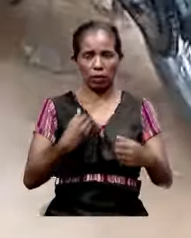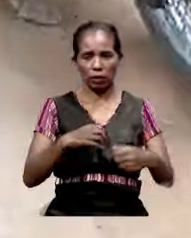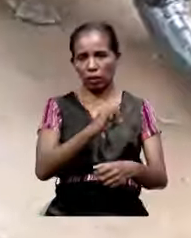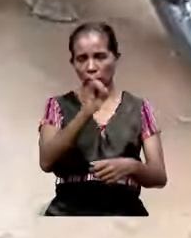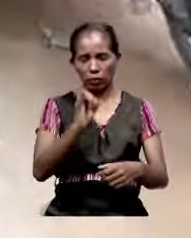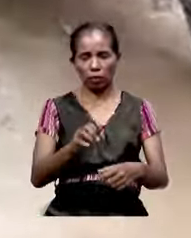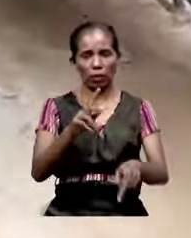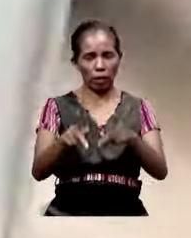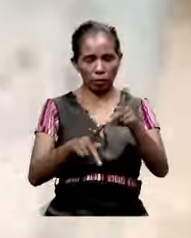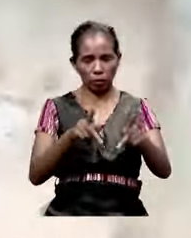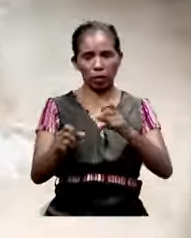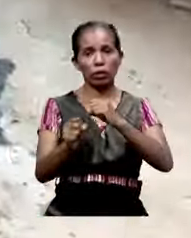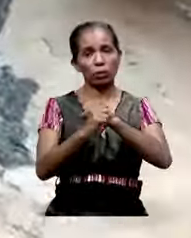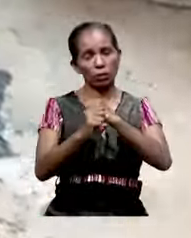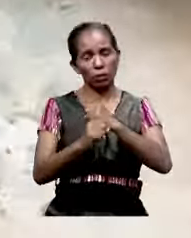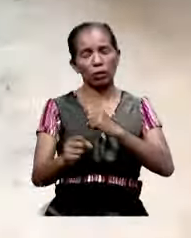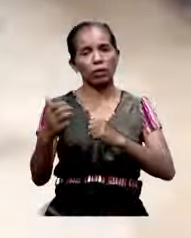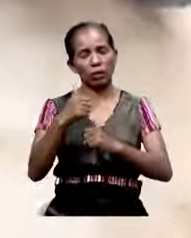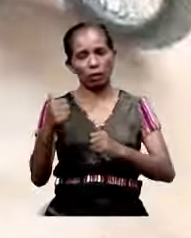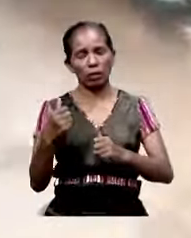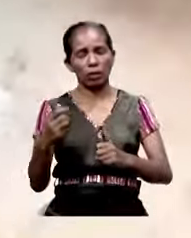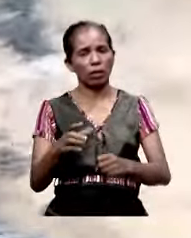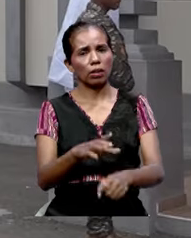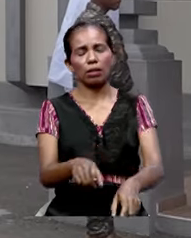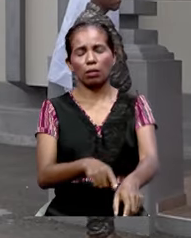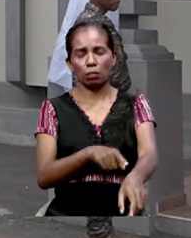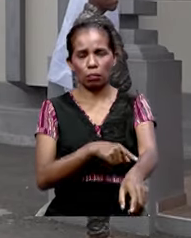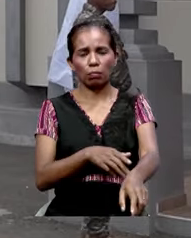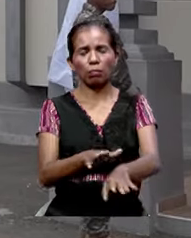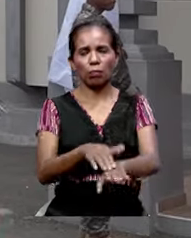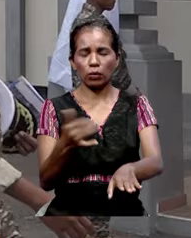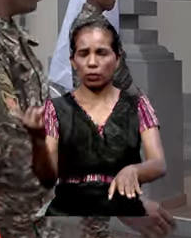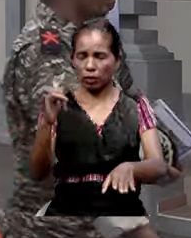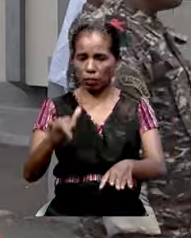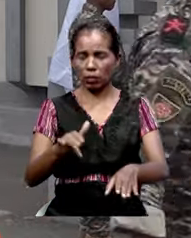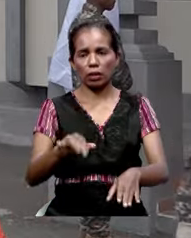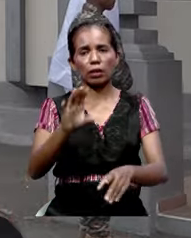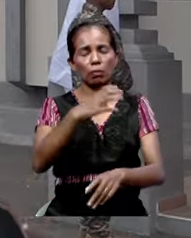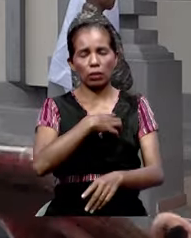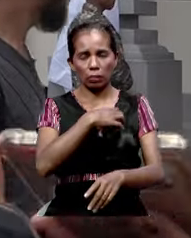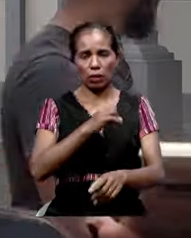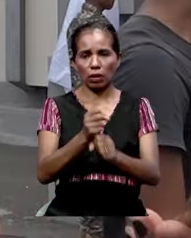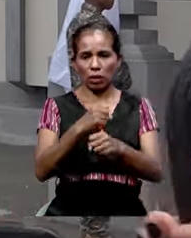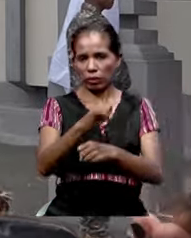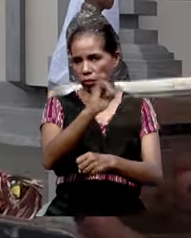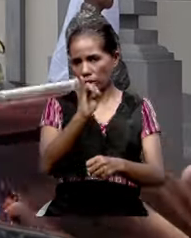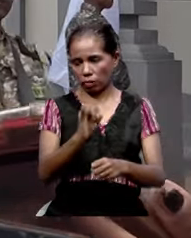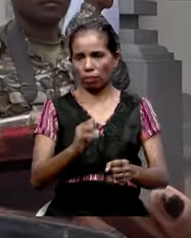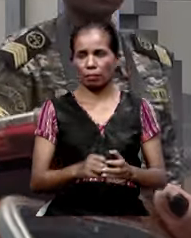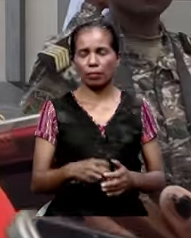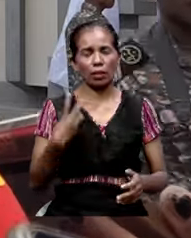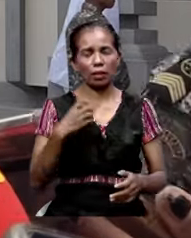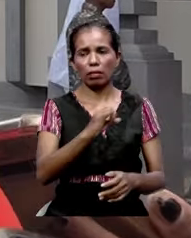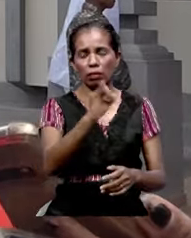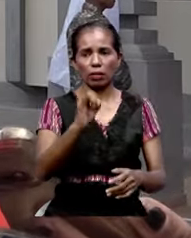sirbalu lakle urtan ita si bolu sira mai paria komando per halno identifikasau suspeto ihrema kita identifikasi